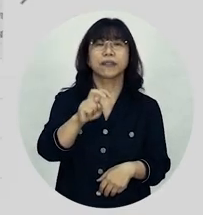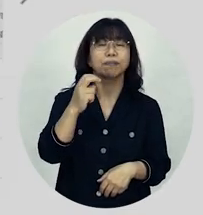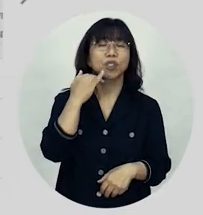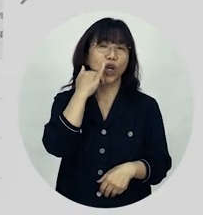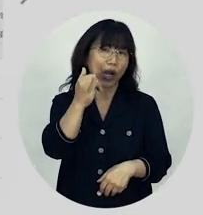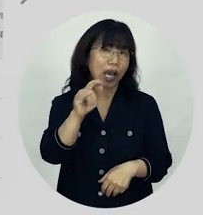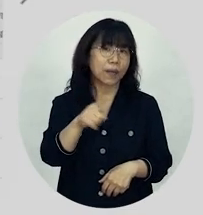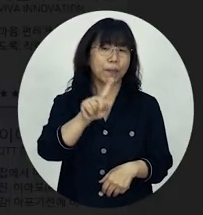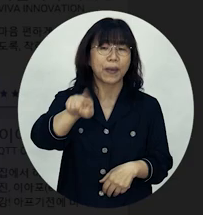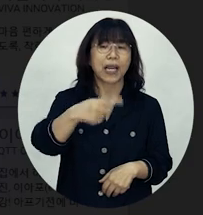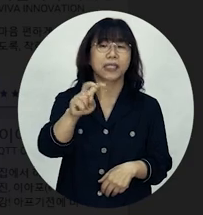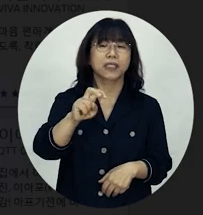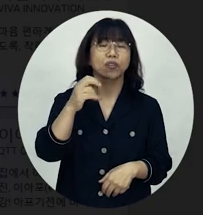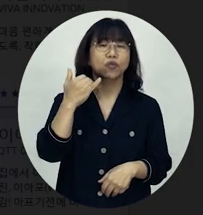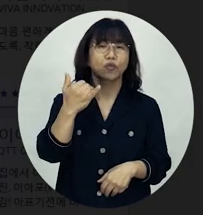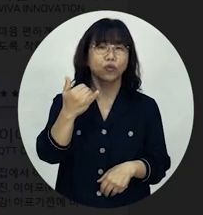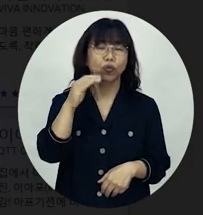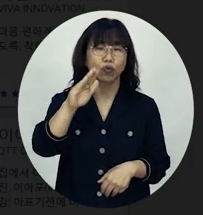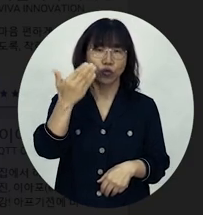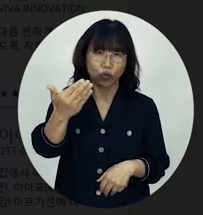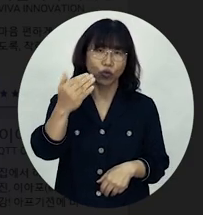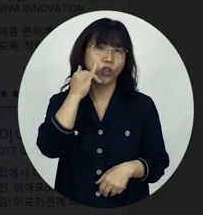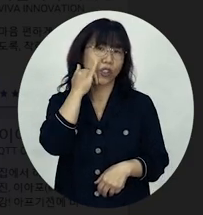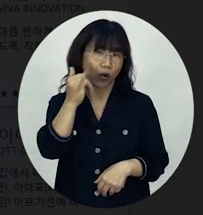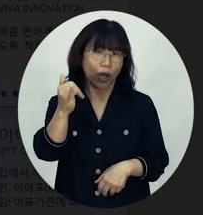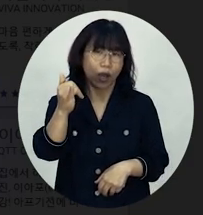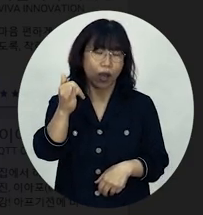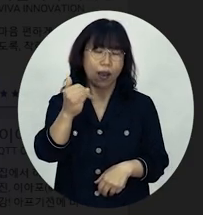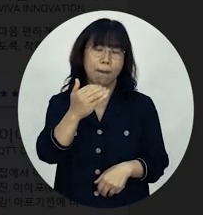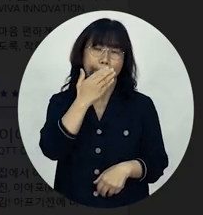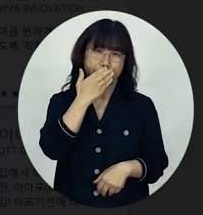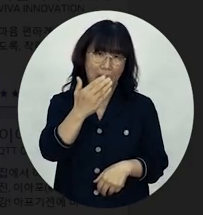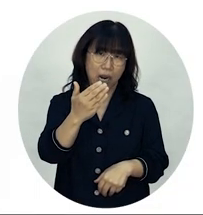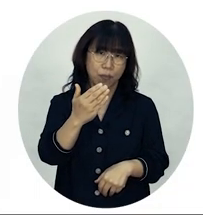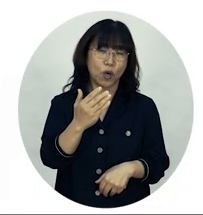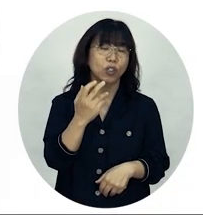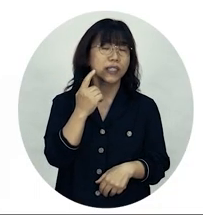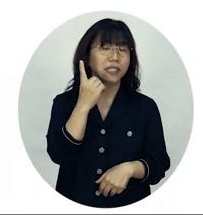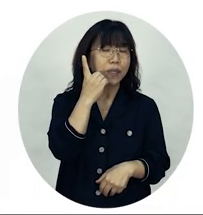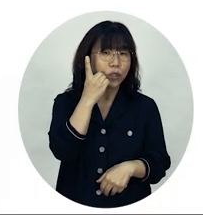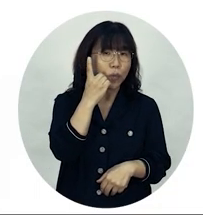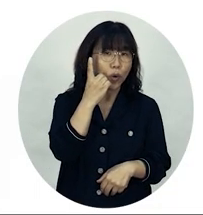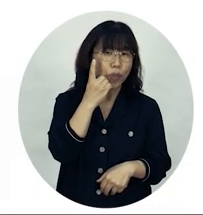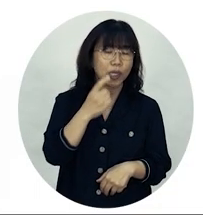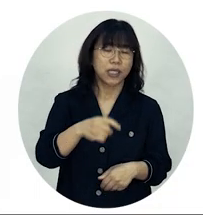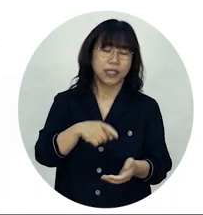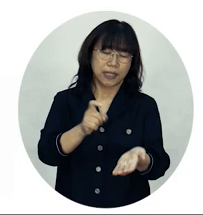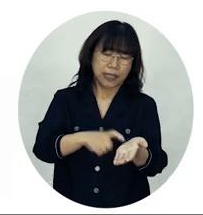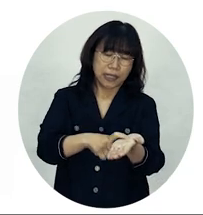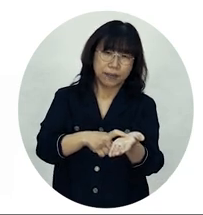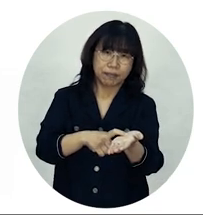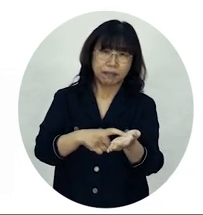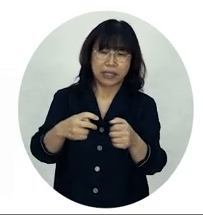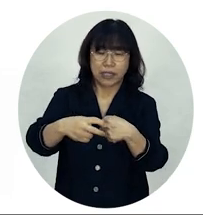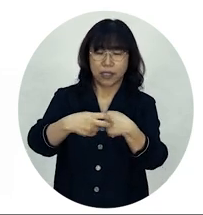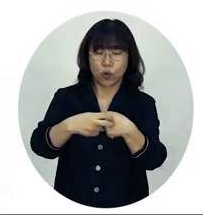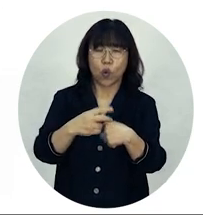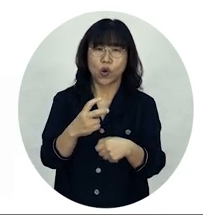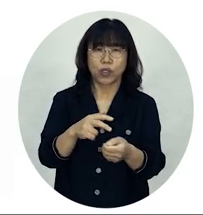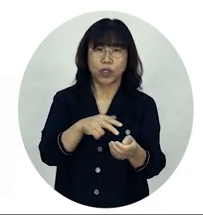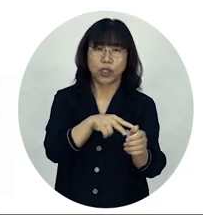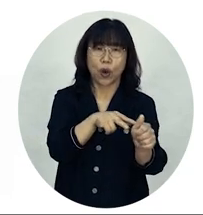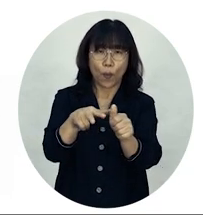로 문의하거나 인터넷 등 그 무료 퍼 털 스마트폰 어플리케이션 응급의료 정보제공 에서도 확인할 수